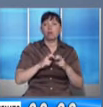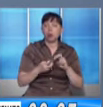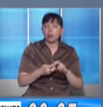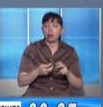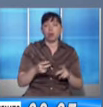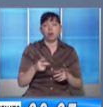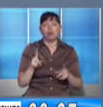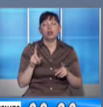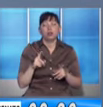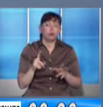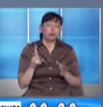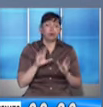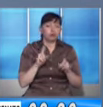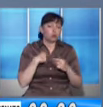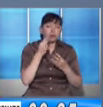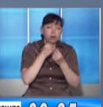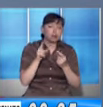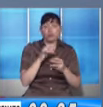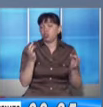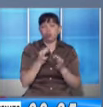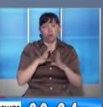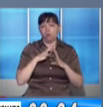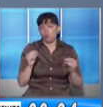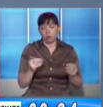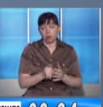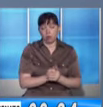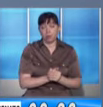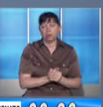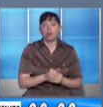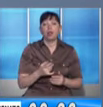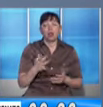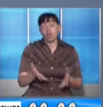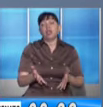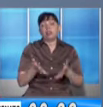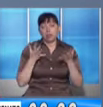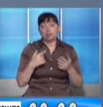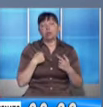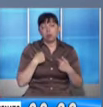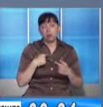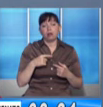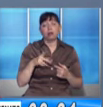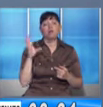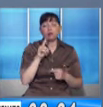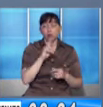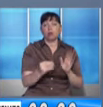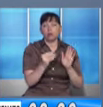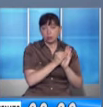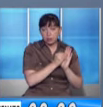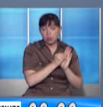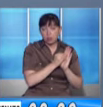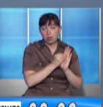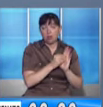mea și declarațiile și cifrele pe care le indic în declarația mea. Evident că tot absolut ce am declarat